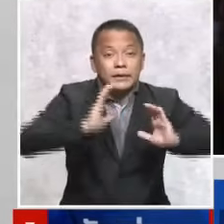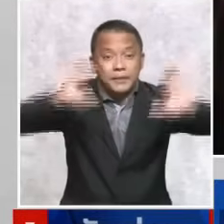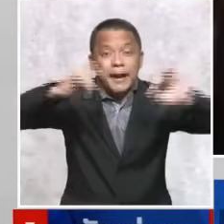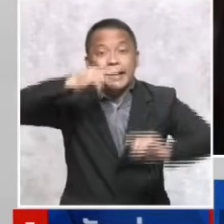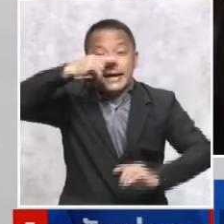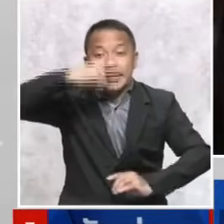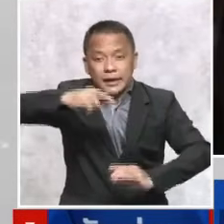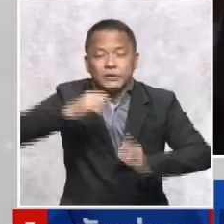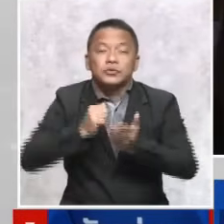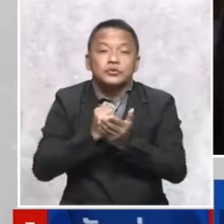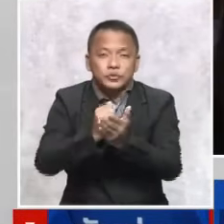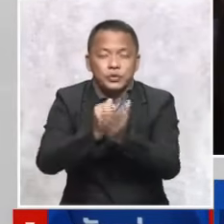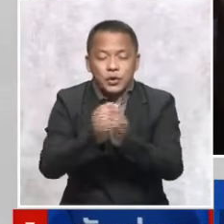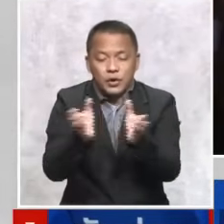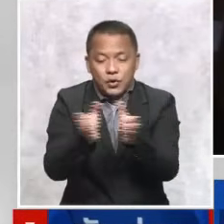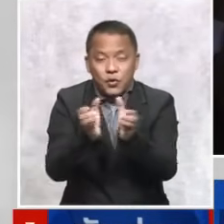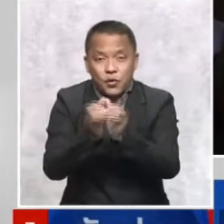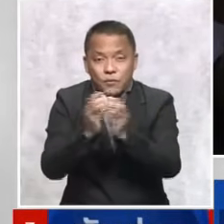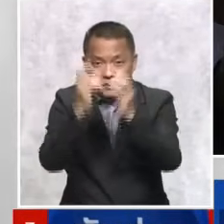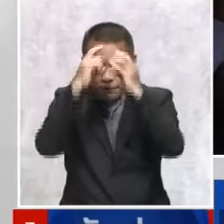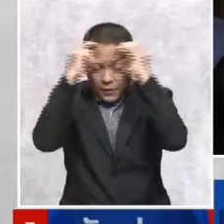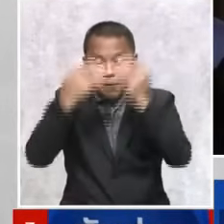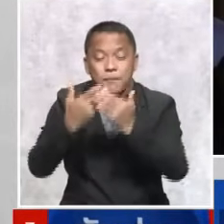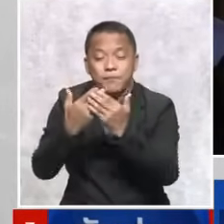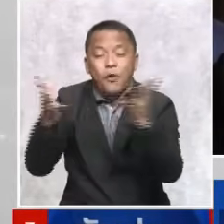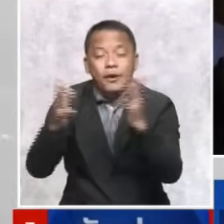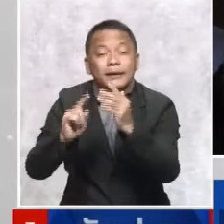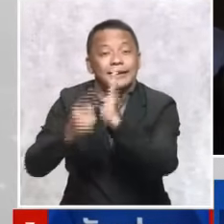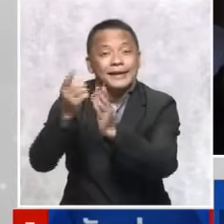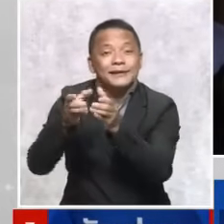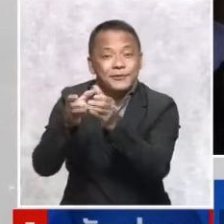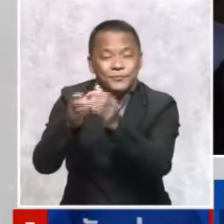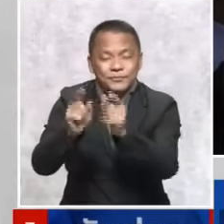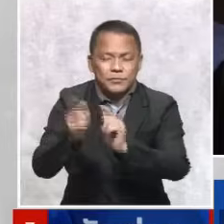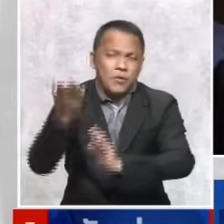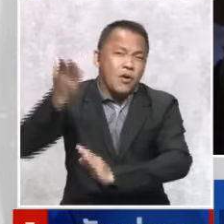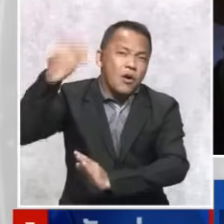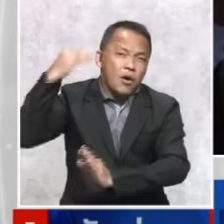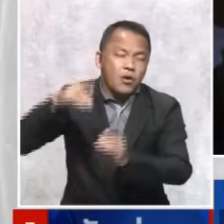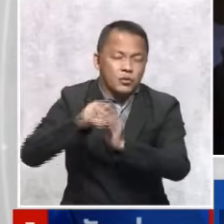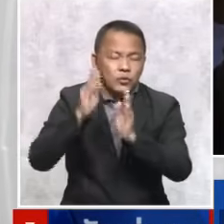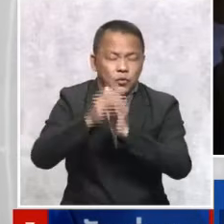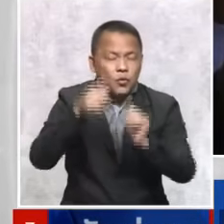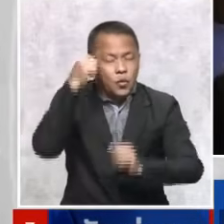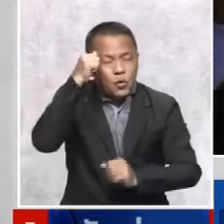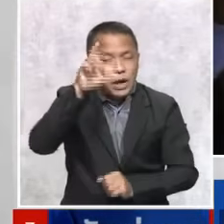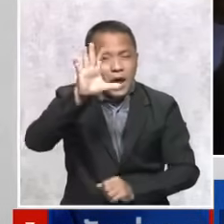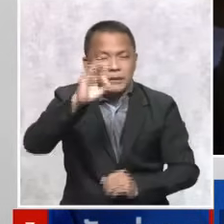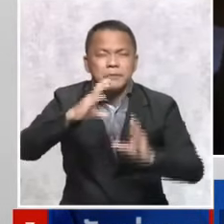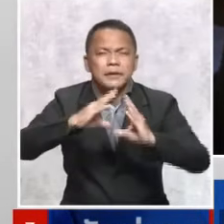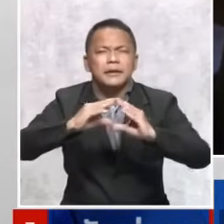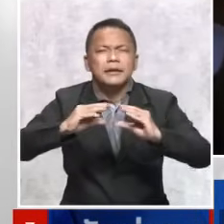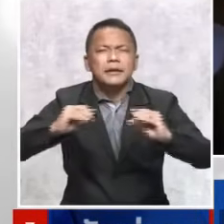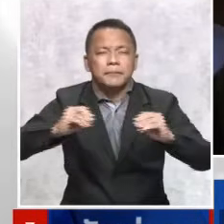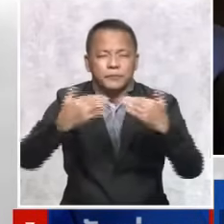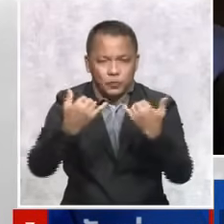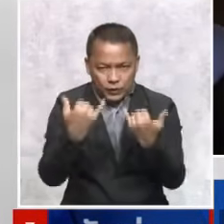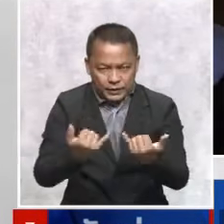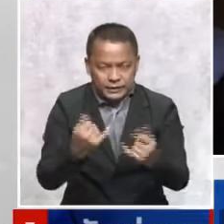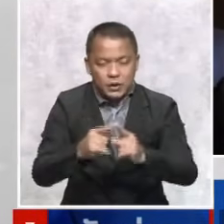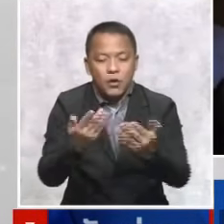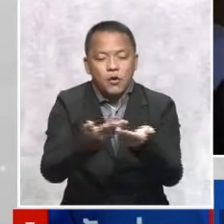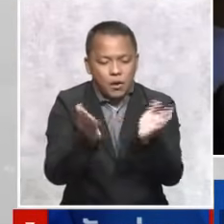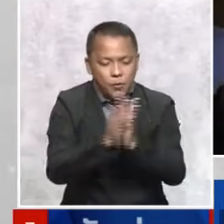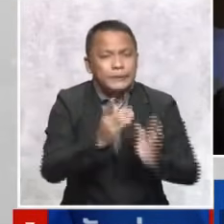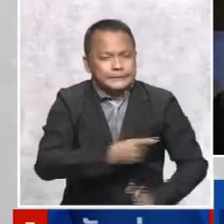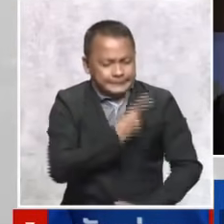ลไทยที่ช่วยเหลือจนกลุ่มฮามาสปล่อยตัวประกันชุดแรกเพราะที่ผ่านมากว่า50วันเรื่องเงียบมาโดยตลอดตอนนี้ครอบ